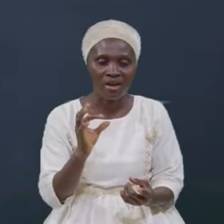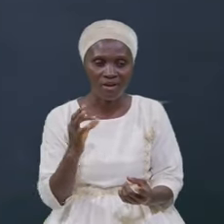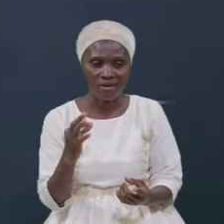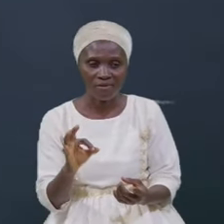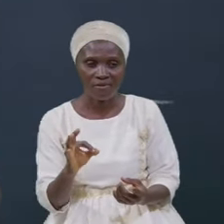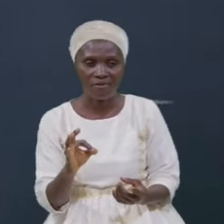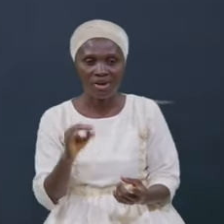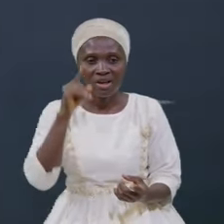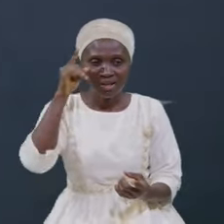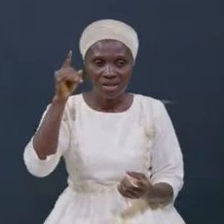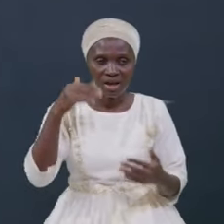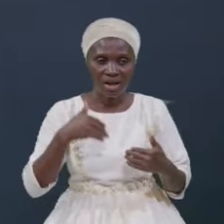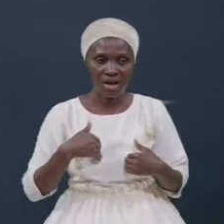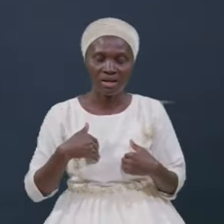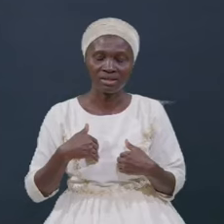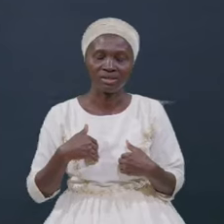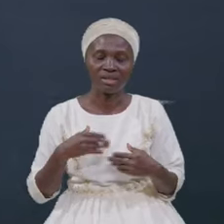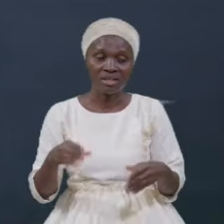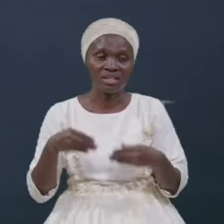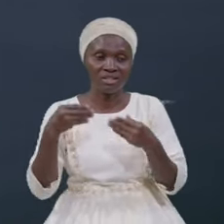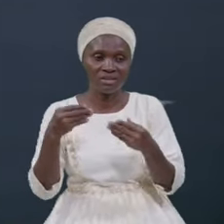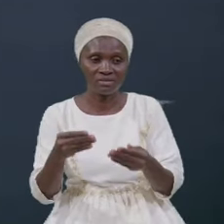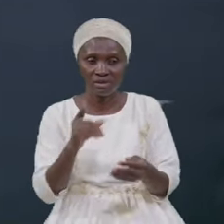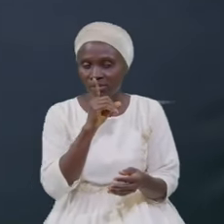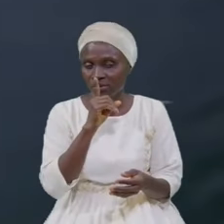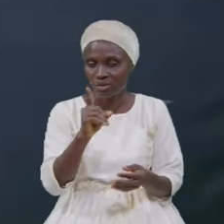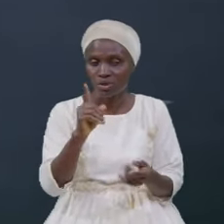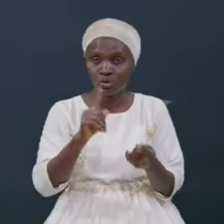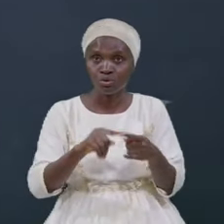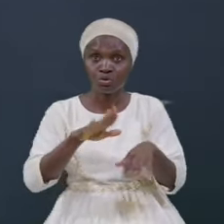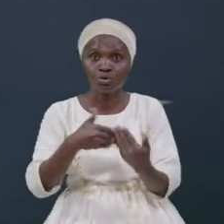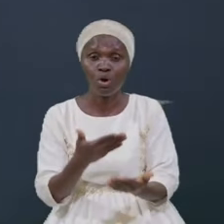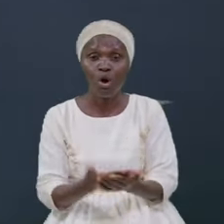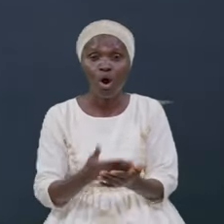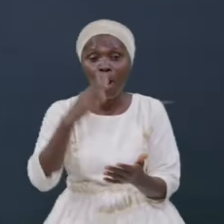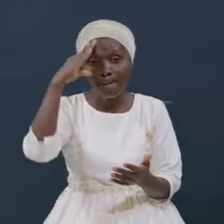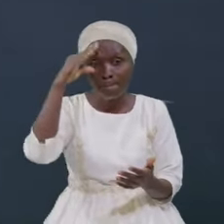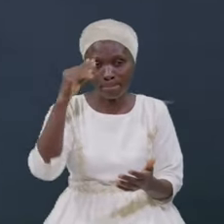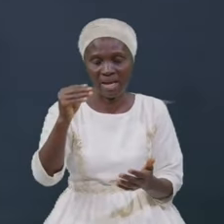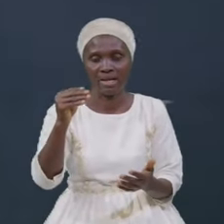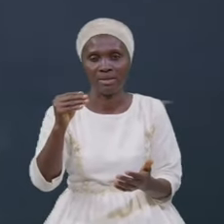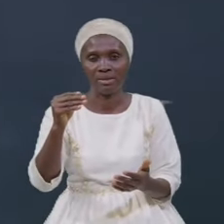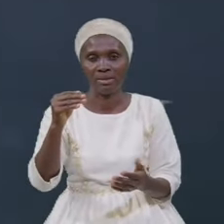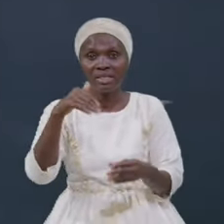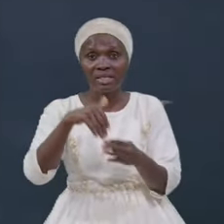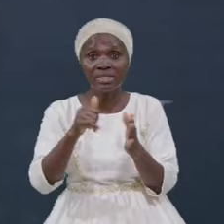tous une preuve certaine en le ressuscitant des